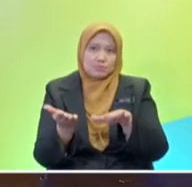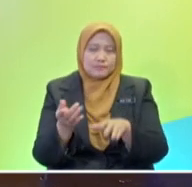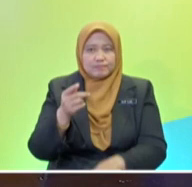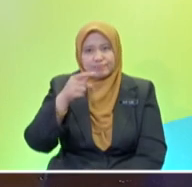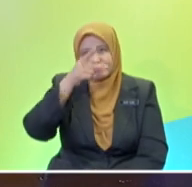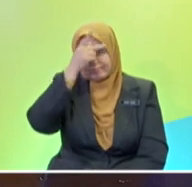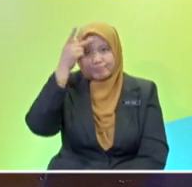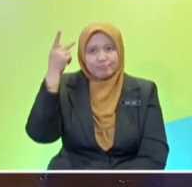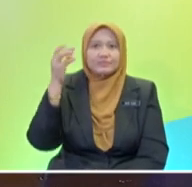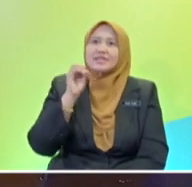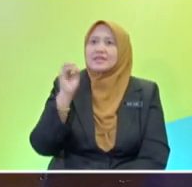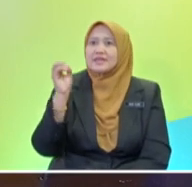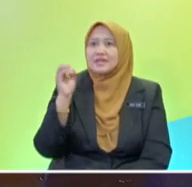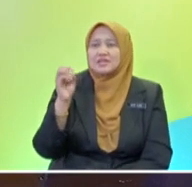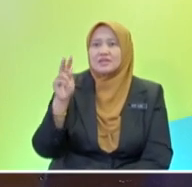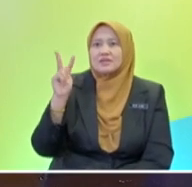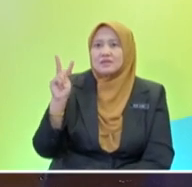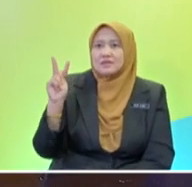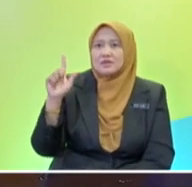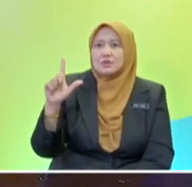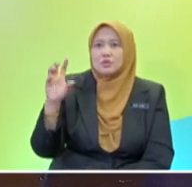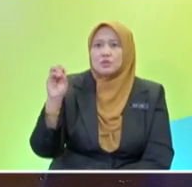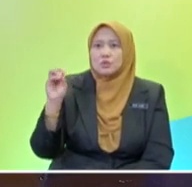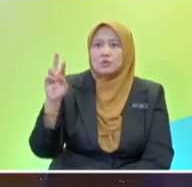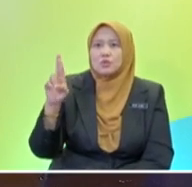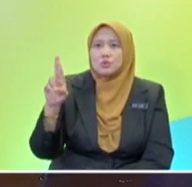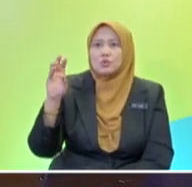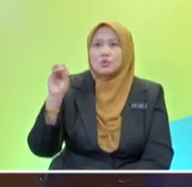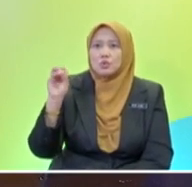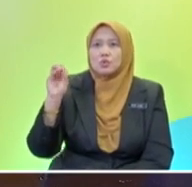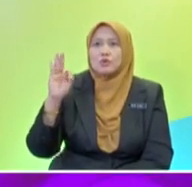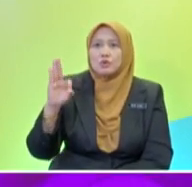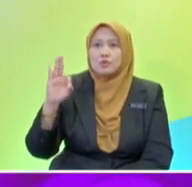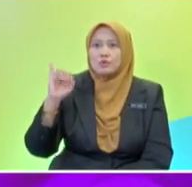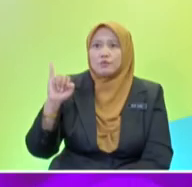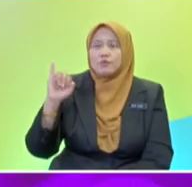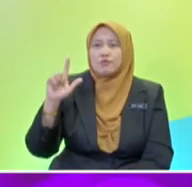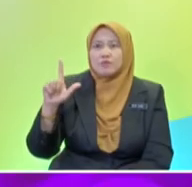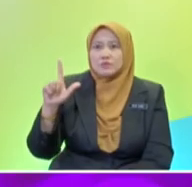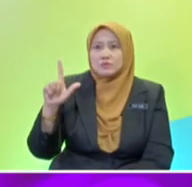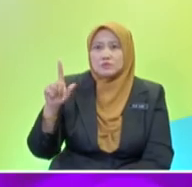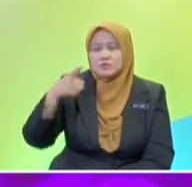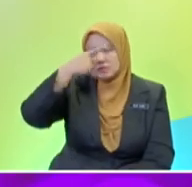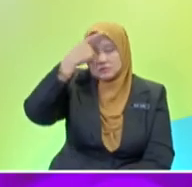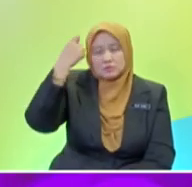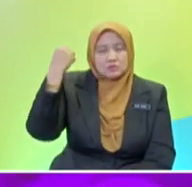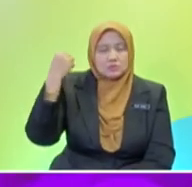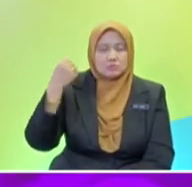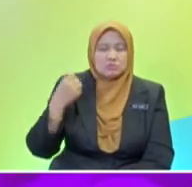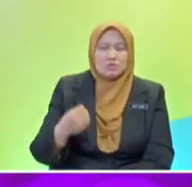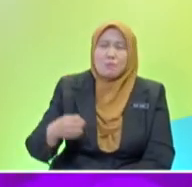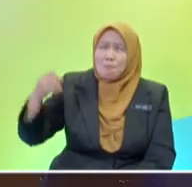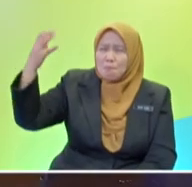Klorofil. Klorofil. Kenapa dia tak ada klorofil? Sebab dia tak menghasil klorofil. Kenapa ya? Sebab panas sangat, tak ada air.